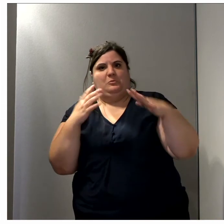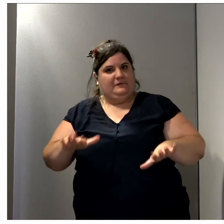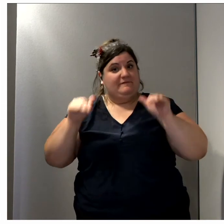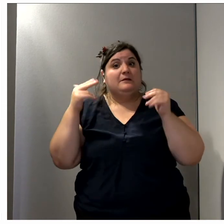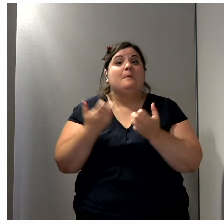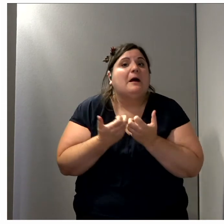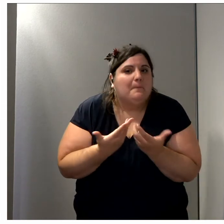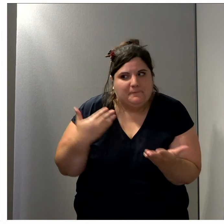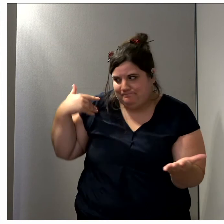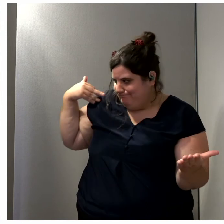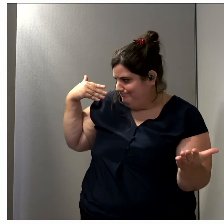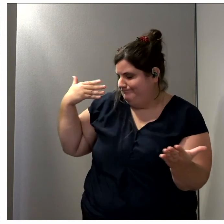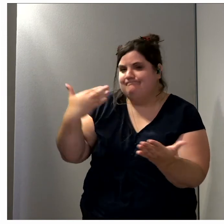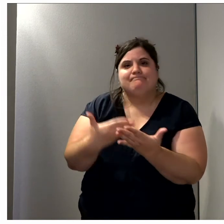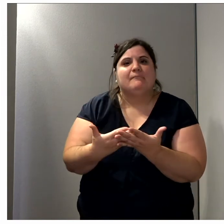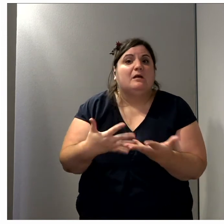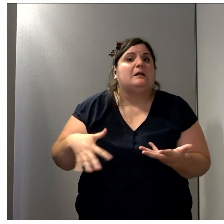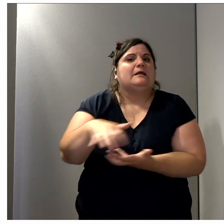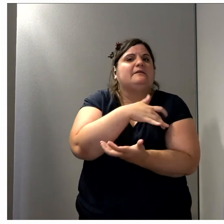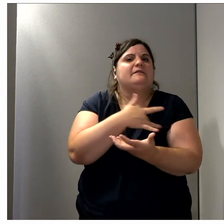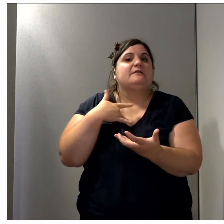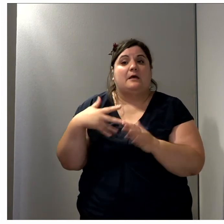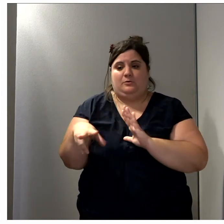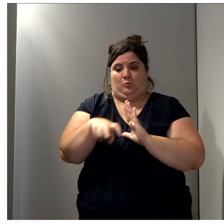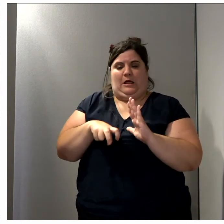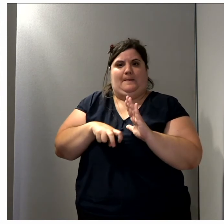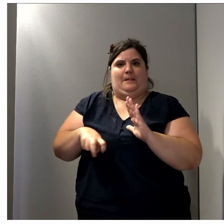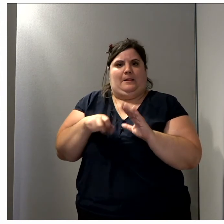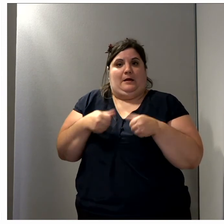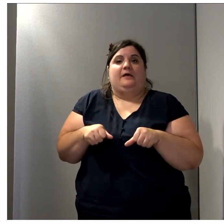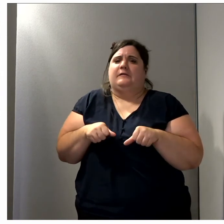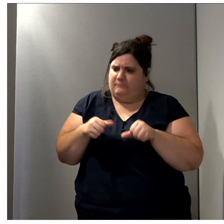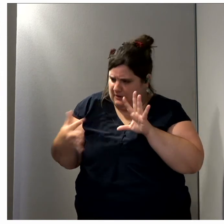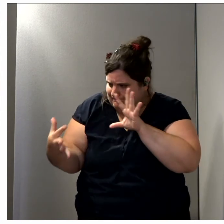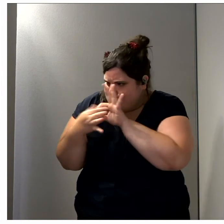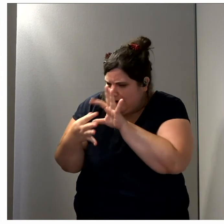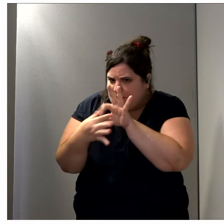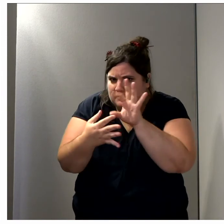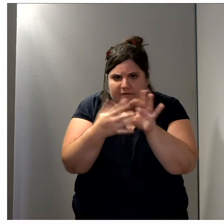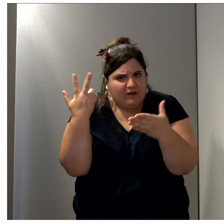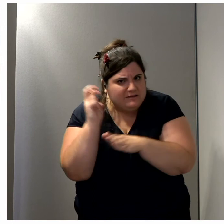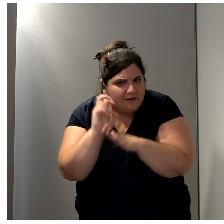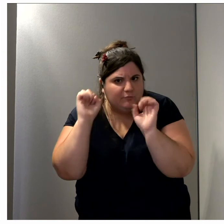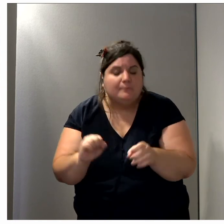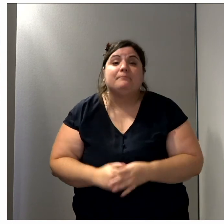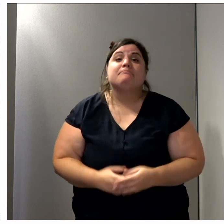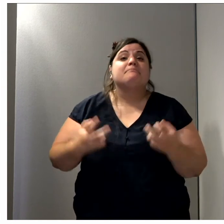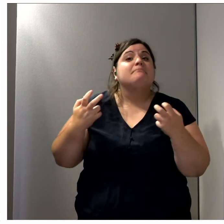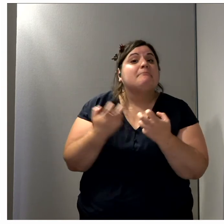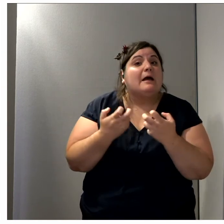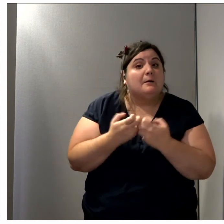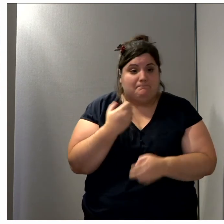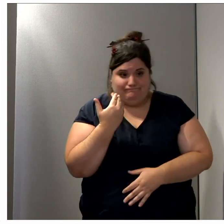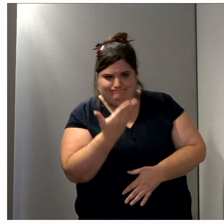maintenir le lien lors des confinements. Et je vais vous citer un outil numérique collaboratif